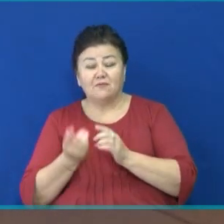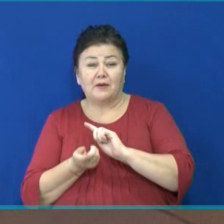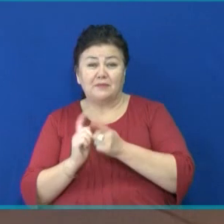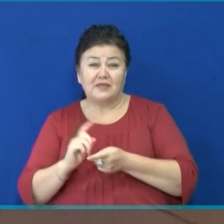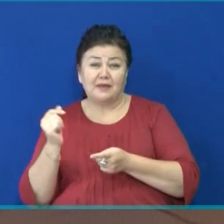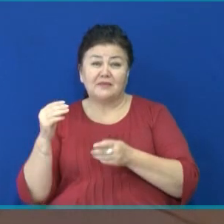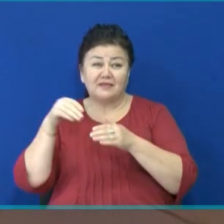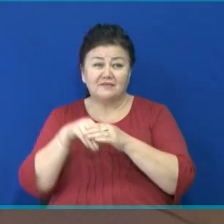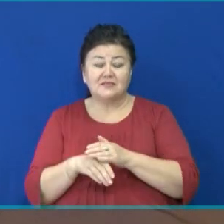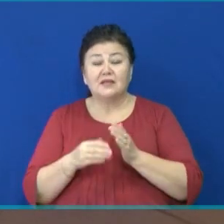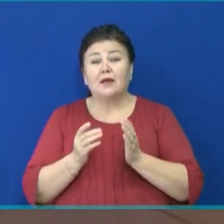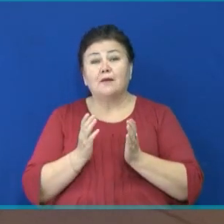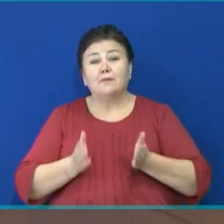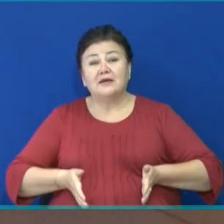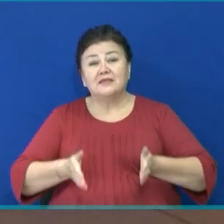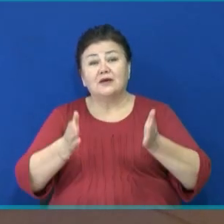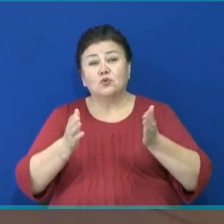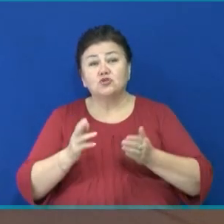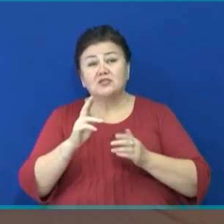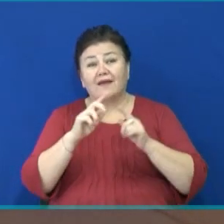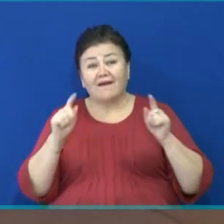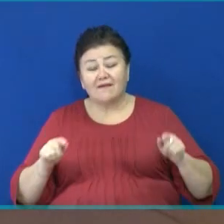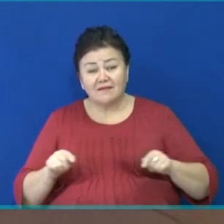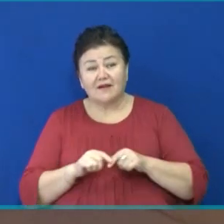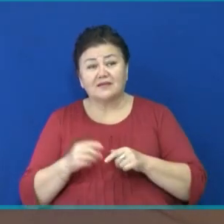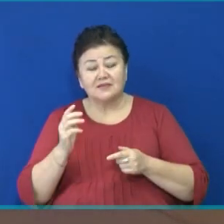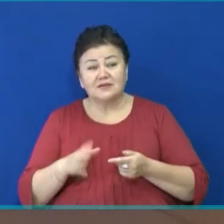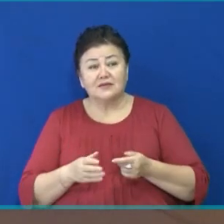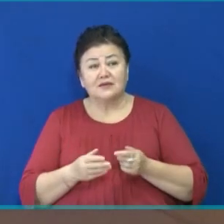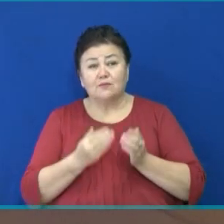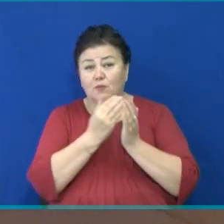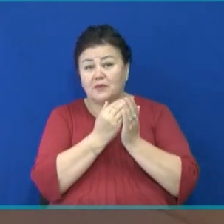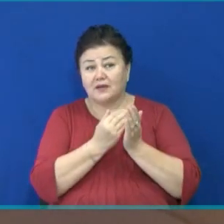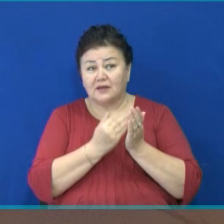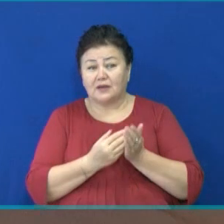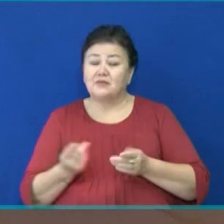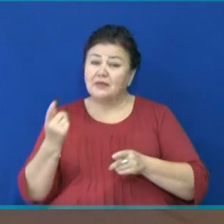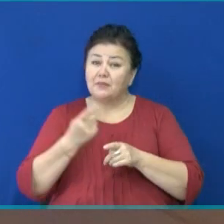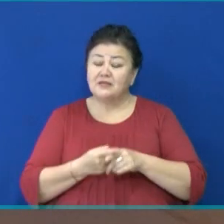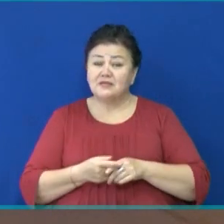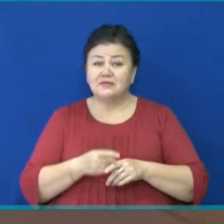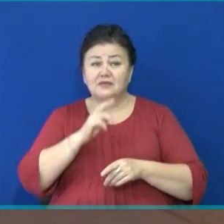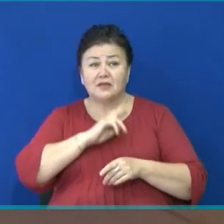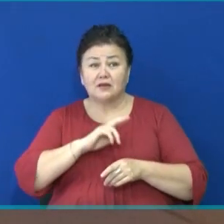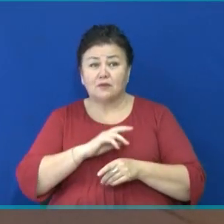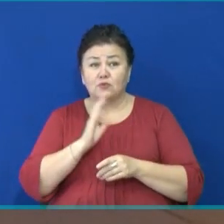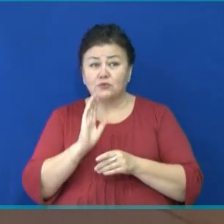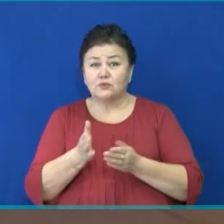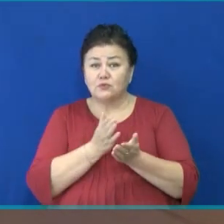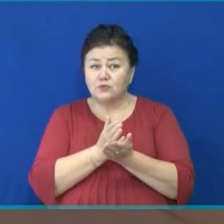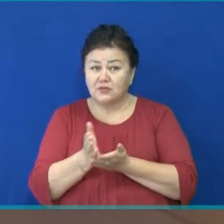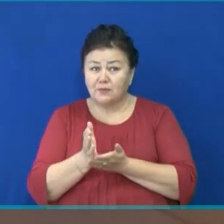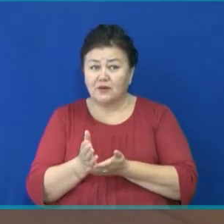көшу бойынша жол картасын орындау үшін БЭСК акционерлік қоғамы қосымша іс-шаралар енгізу арқылы бекітілген тарифті